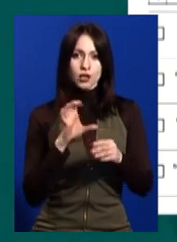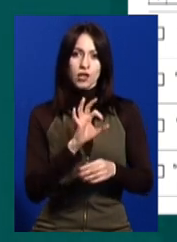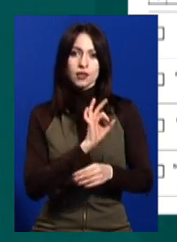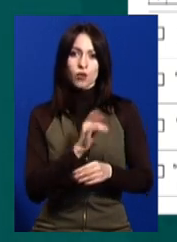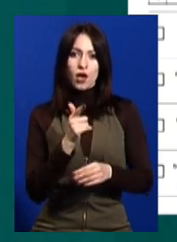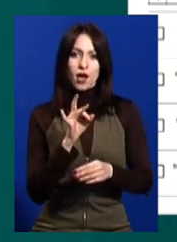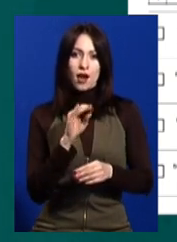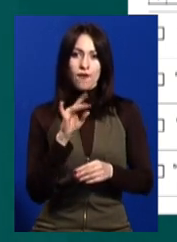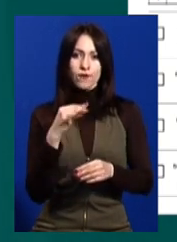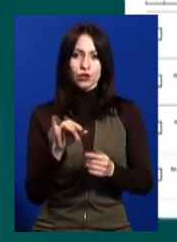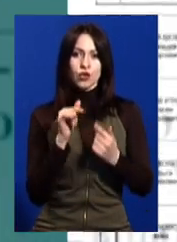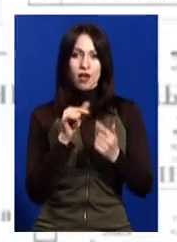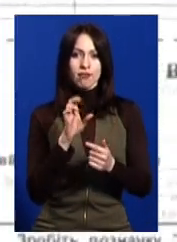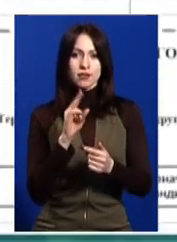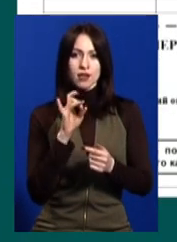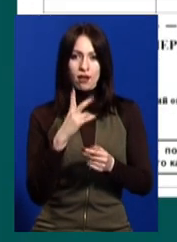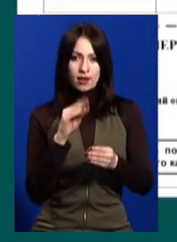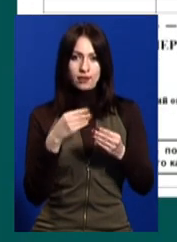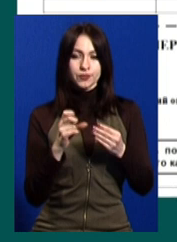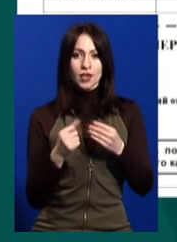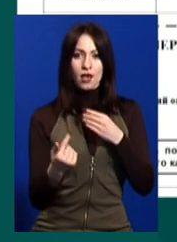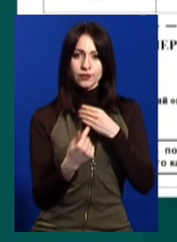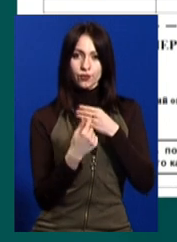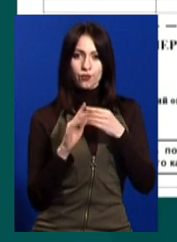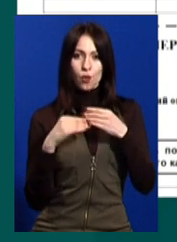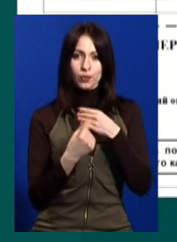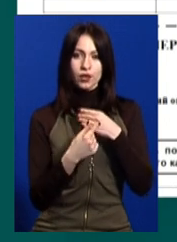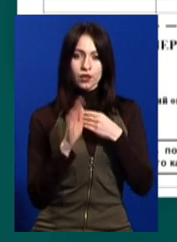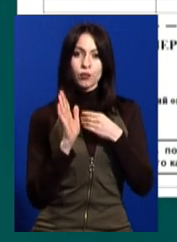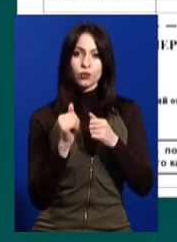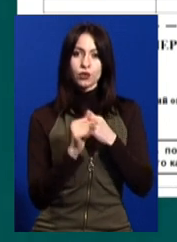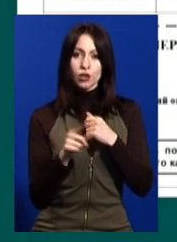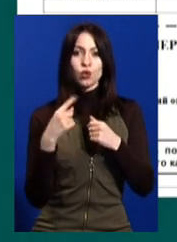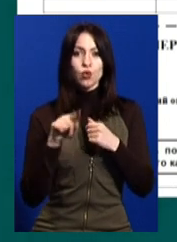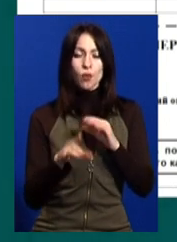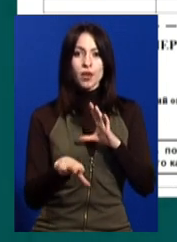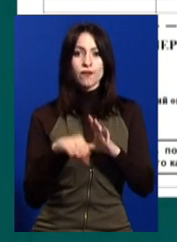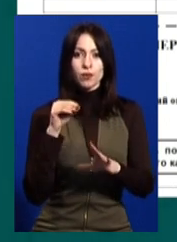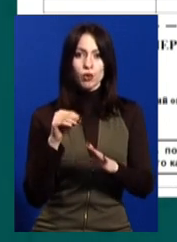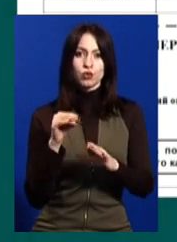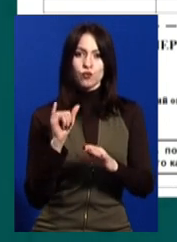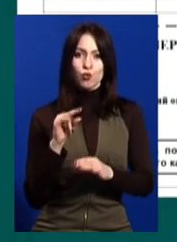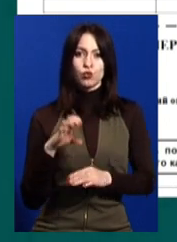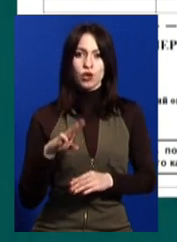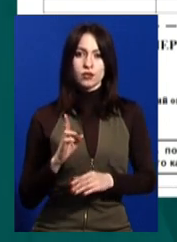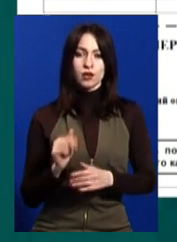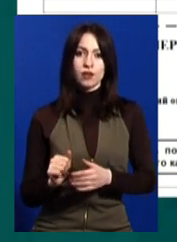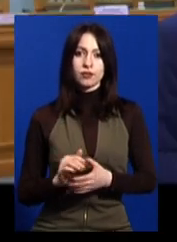графічних антисканерних елементів. На зворотньому боці кожного бюлетеня буде номер виборчої дільниці.